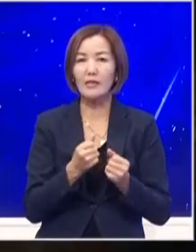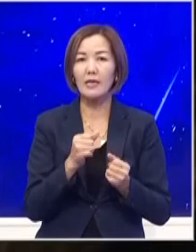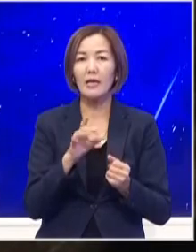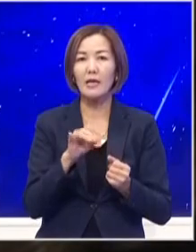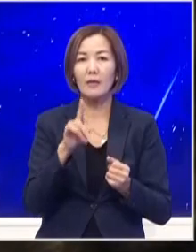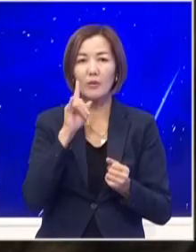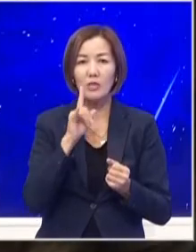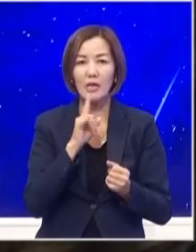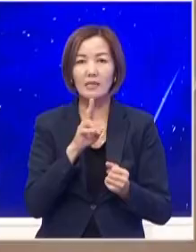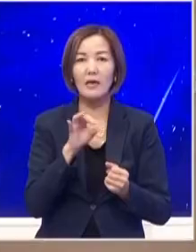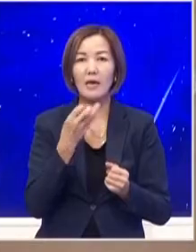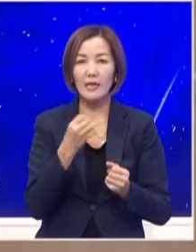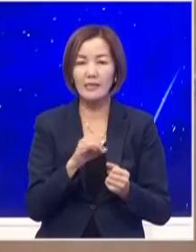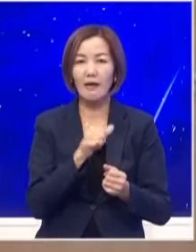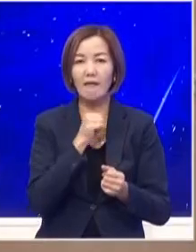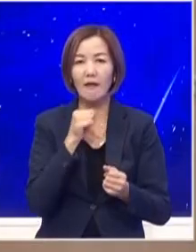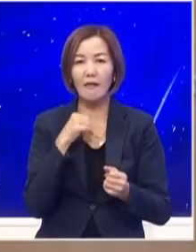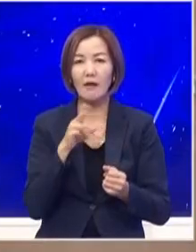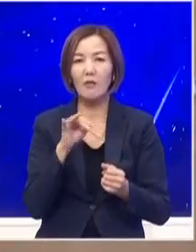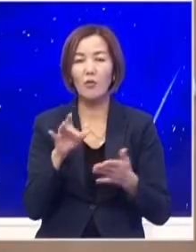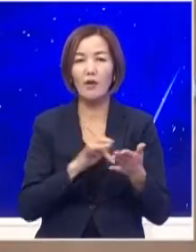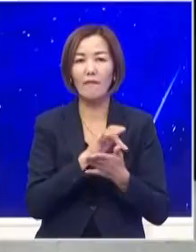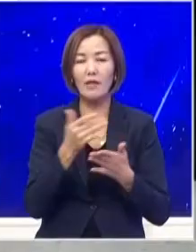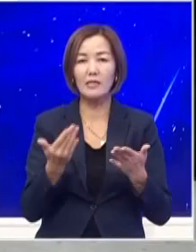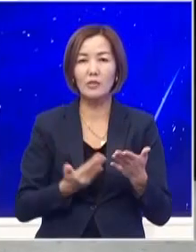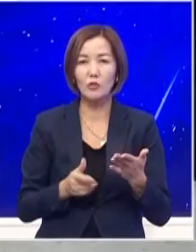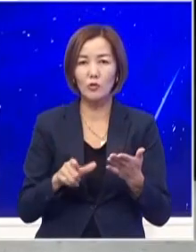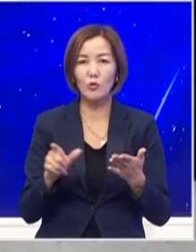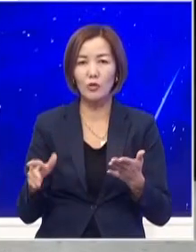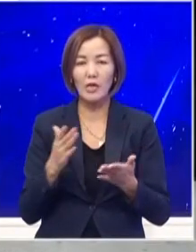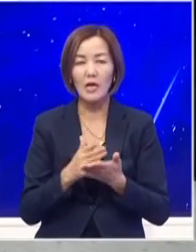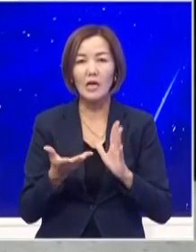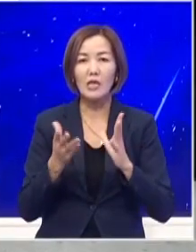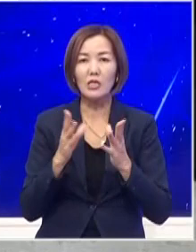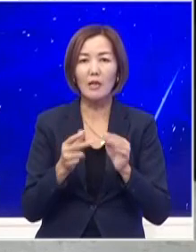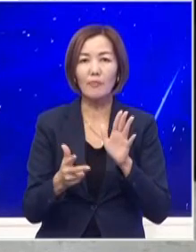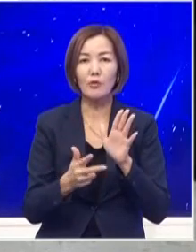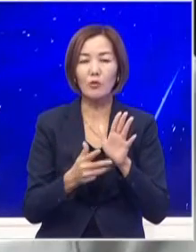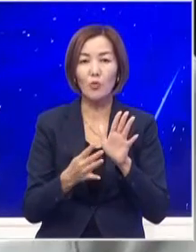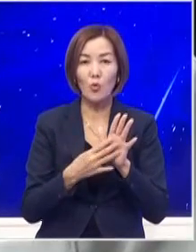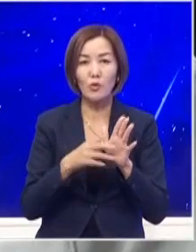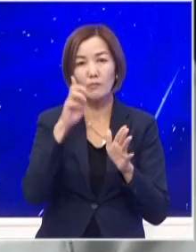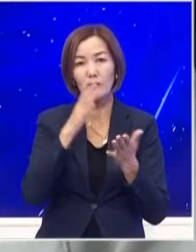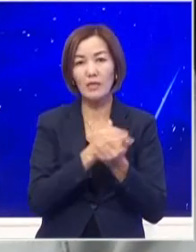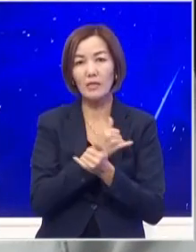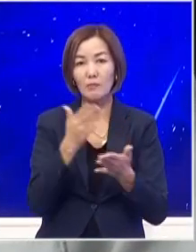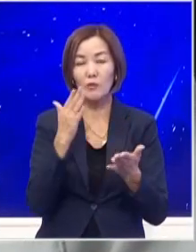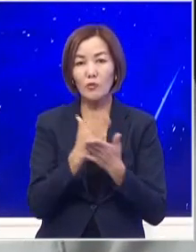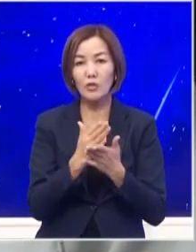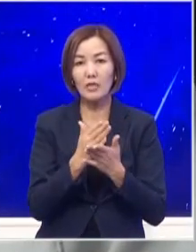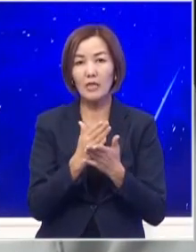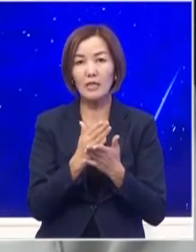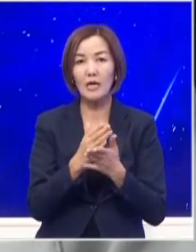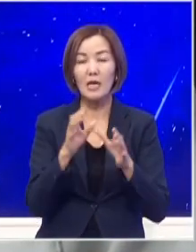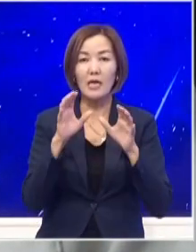Қарасай, Талғар аудандары мен Қонаев қаласының тұрғындары. Жалпы аталған мекеме 9 мемлекеттік қызмет түрін көрсетеді. Олардың